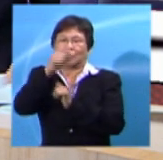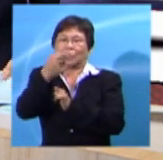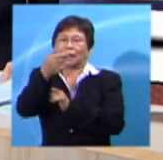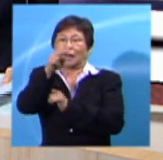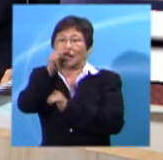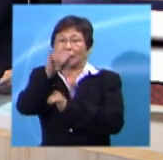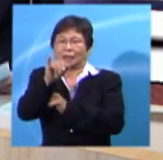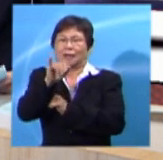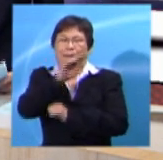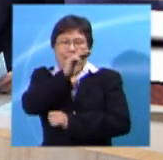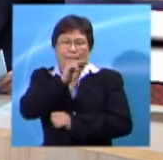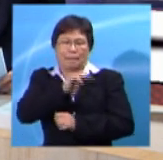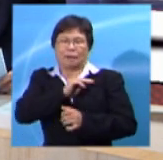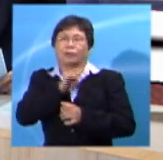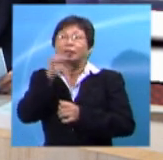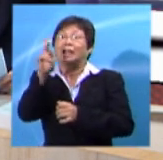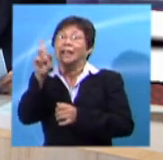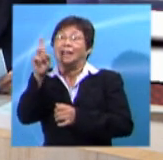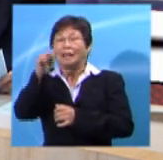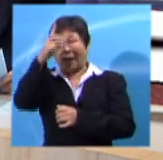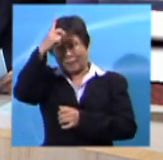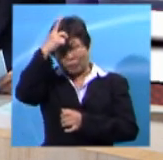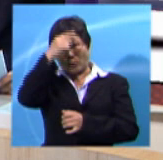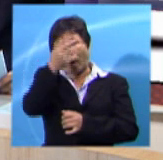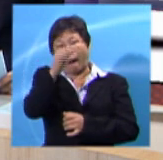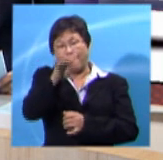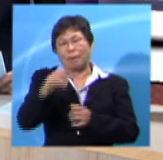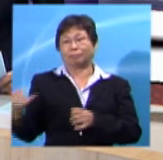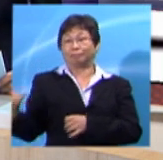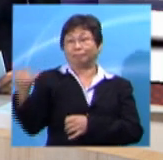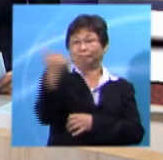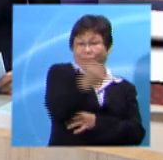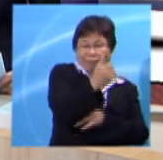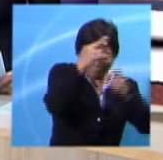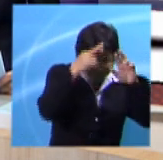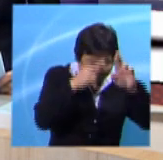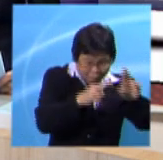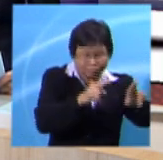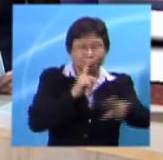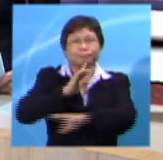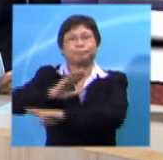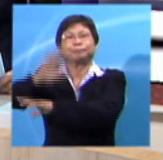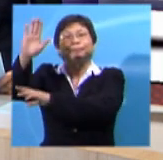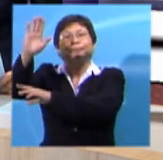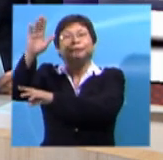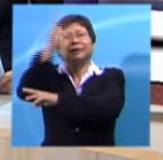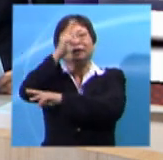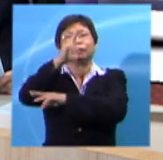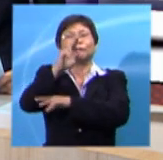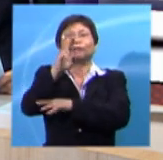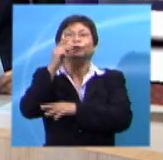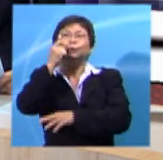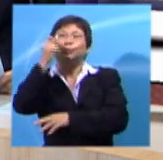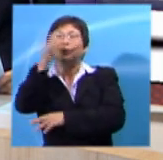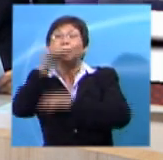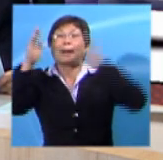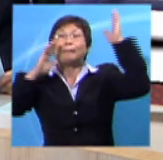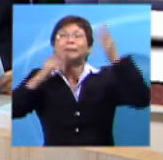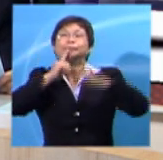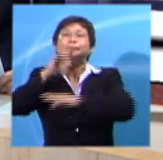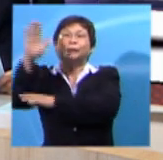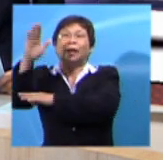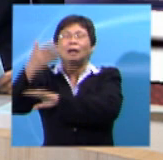menurut Menteri Dalam Negeri Datuk Seri dr Ahmad Zahid Hamidi kunjungan kali ini bagi menghormati perjanjian antara Kerajaan ukrain dan Malaysia sebelum